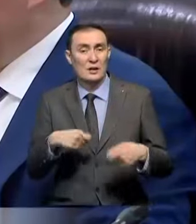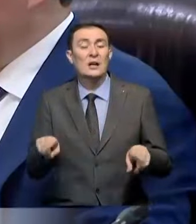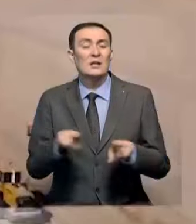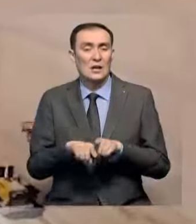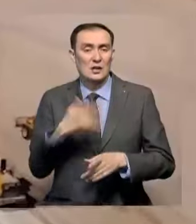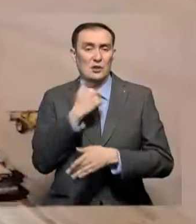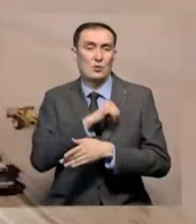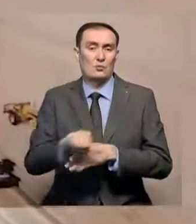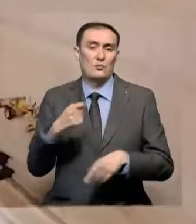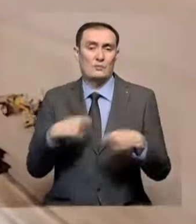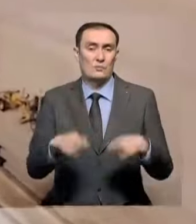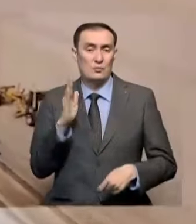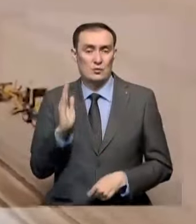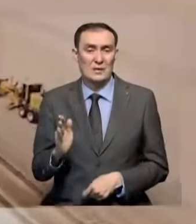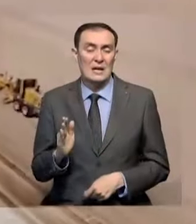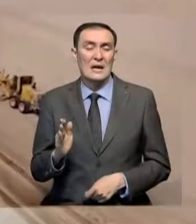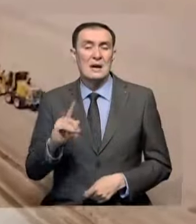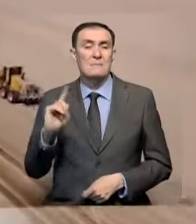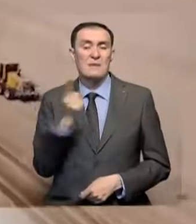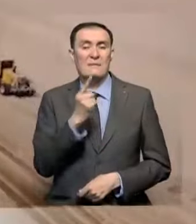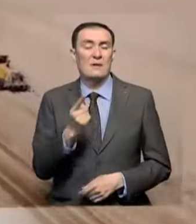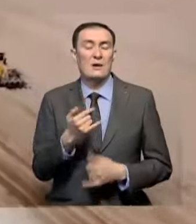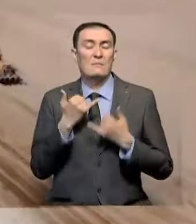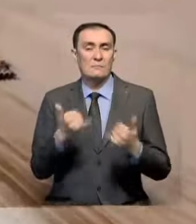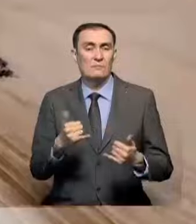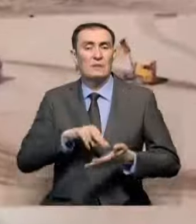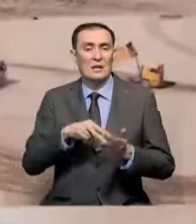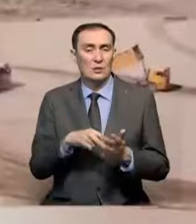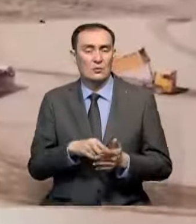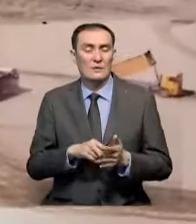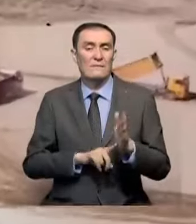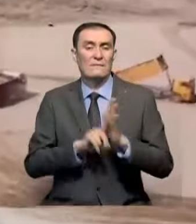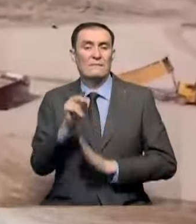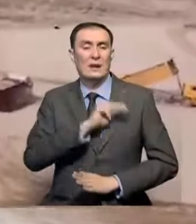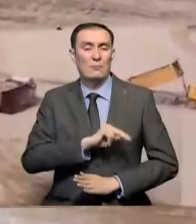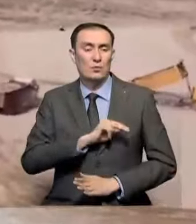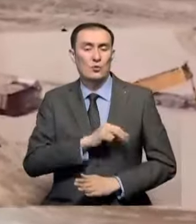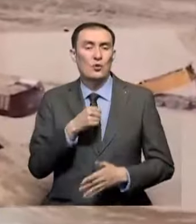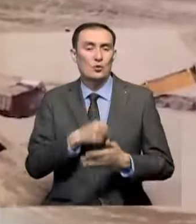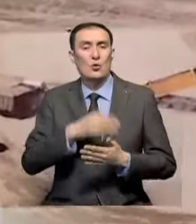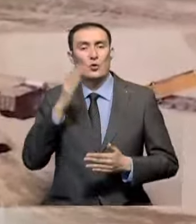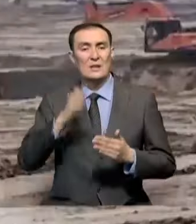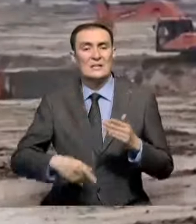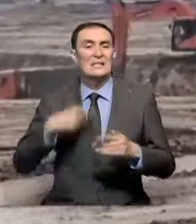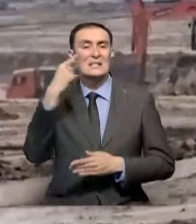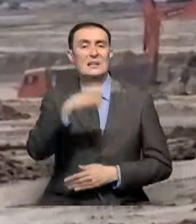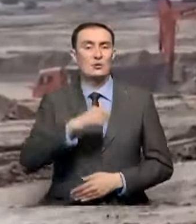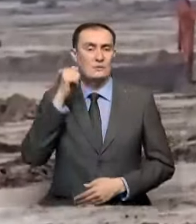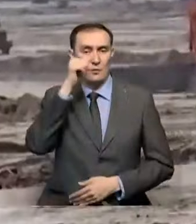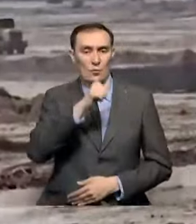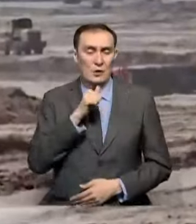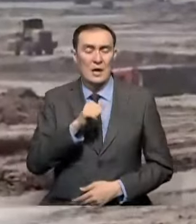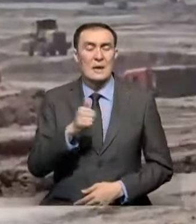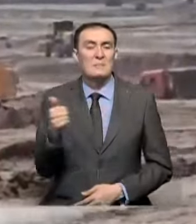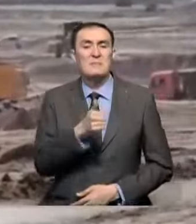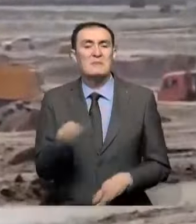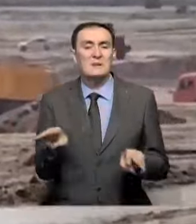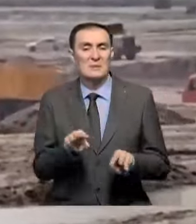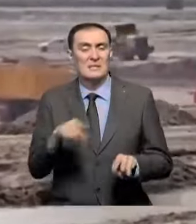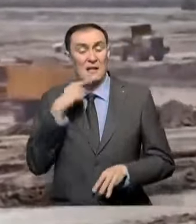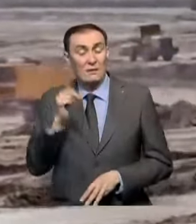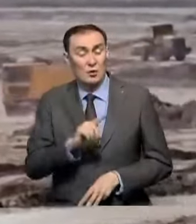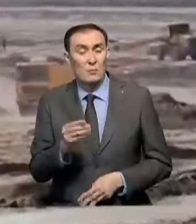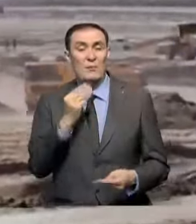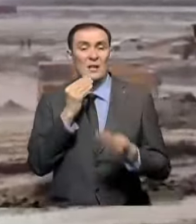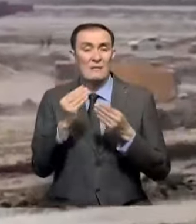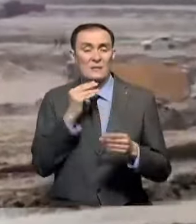рынок так и на внешний первую очередь проекта планируется вести в эксплуатацию до конца следующего года Жас бектенов отметил